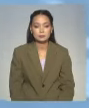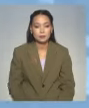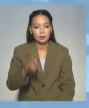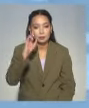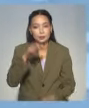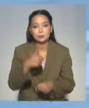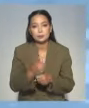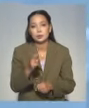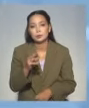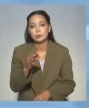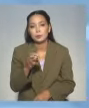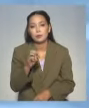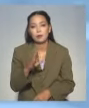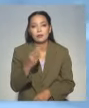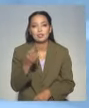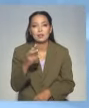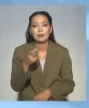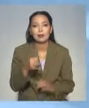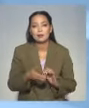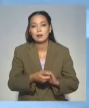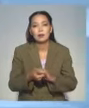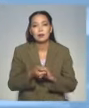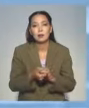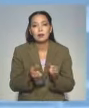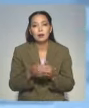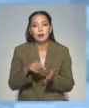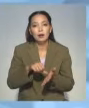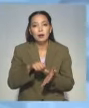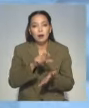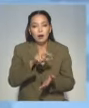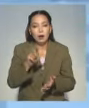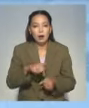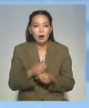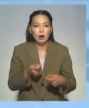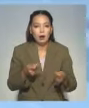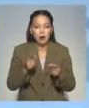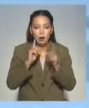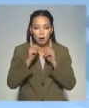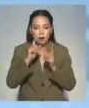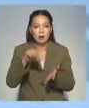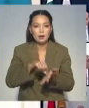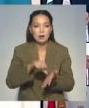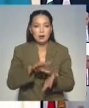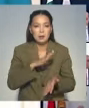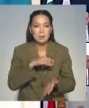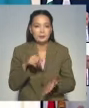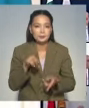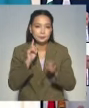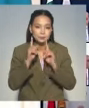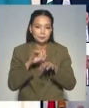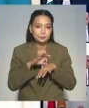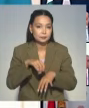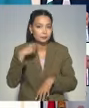Мемлекет басшысы Қасым Жомарт Тоқаев Шанхай ынтымақтастық ұйымына мүше мемлекеттер басшылары кеңесінің отырысына қатысты. Жиын барысында